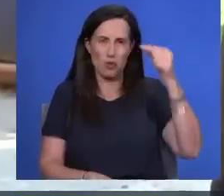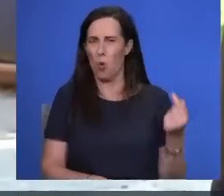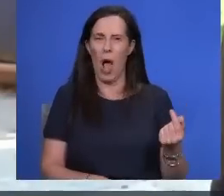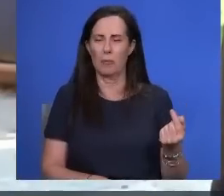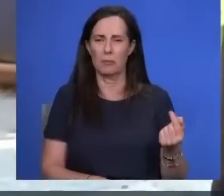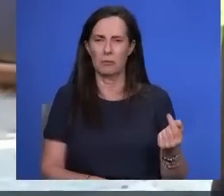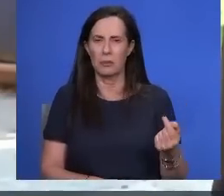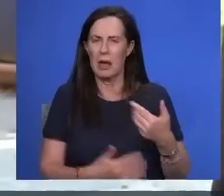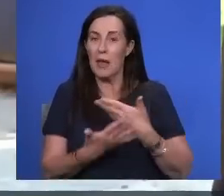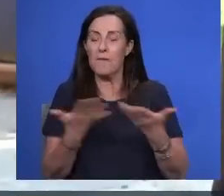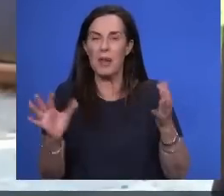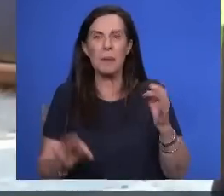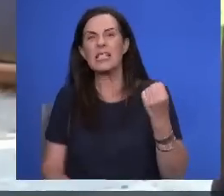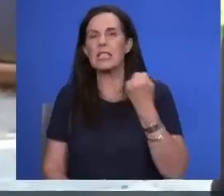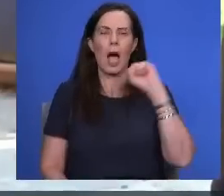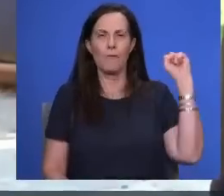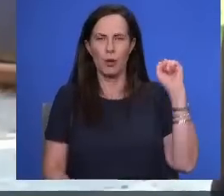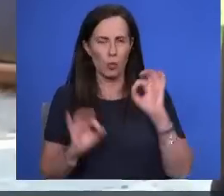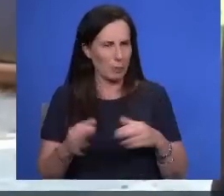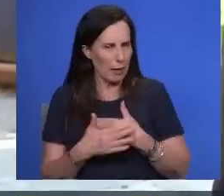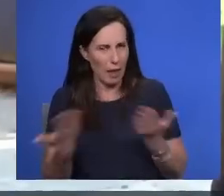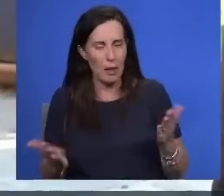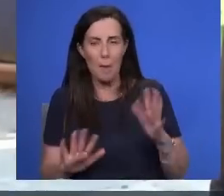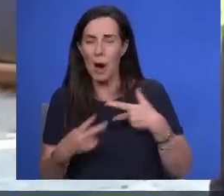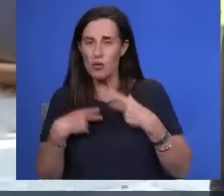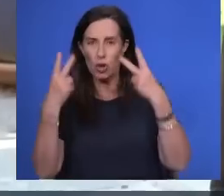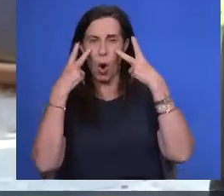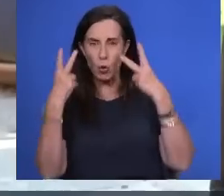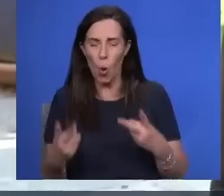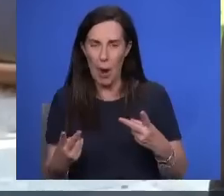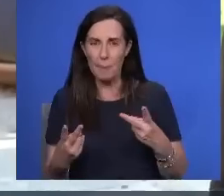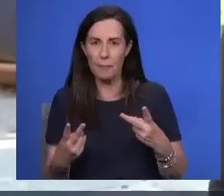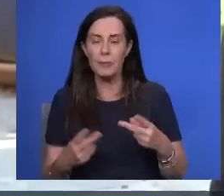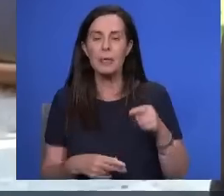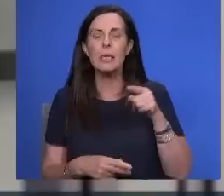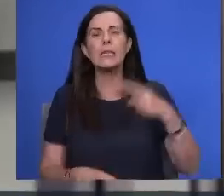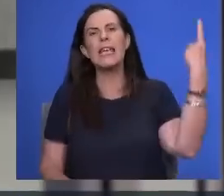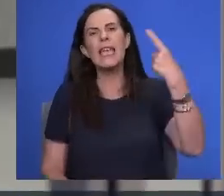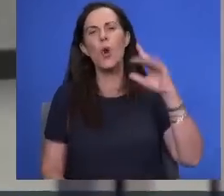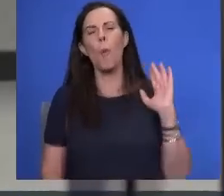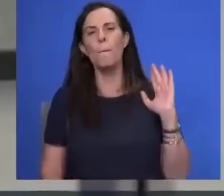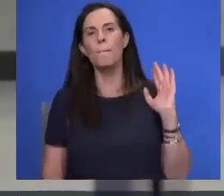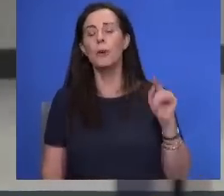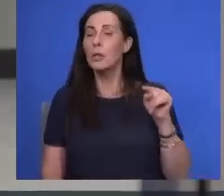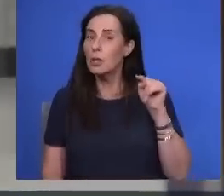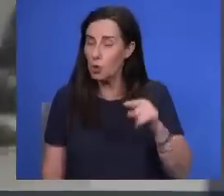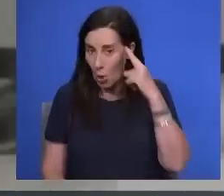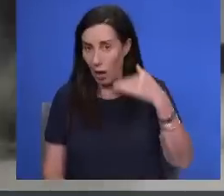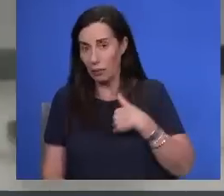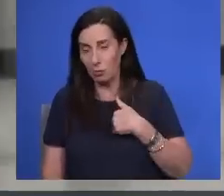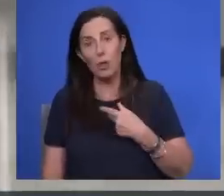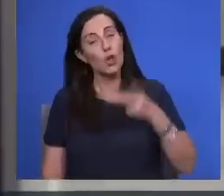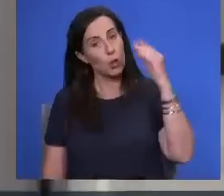ולא קיימת סרבנות אמיתית. מה שאנחנו רואים זה איום בסרבנות, שהוא לדעתי הרבה יותר